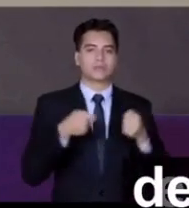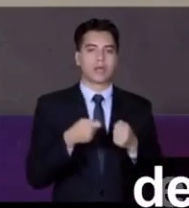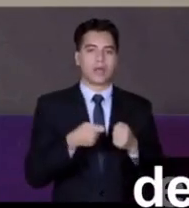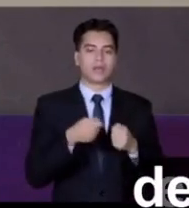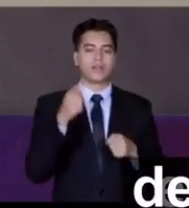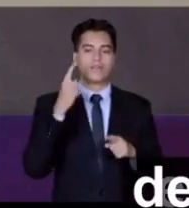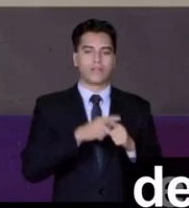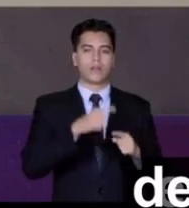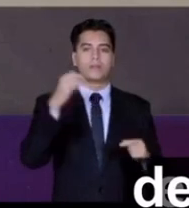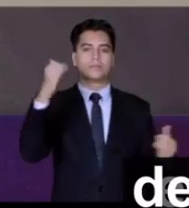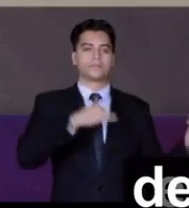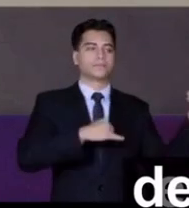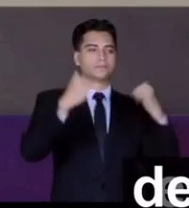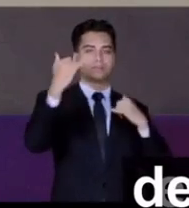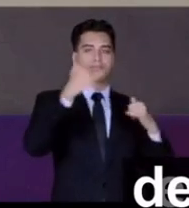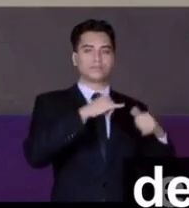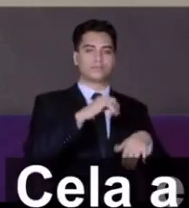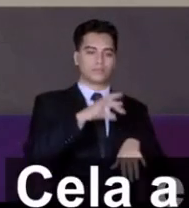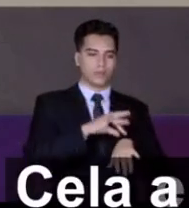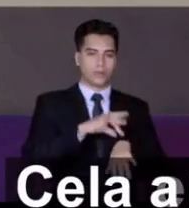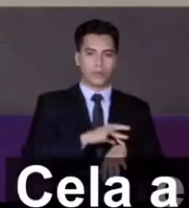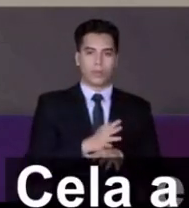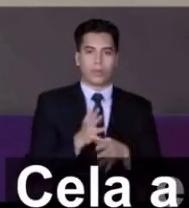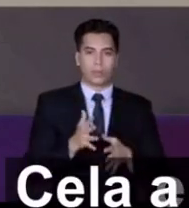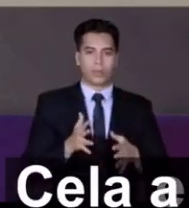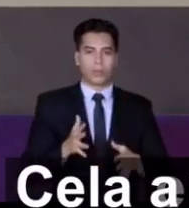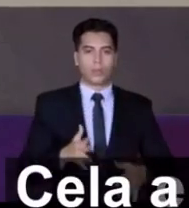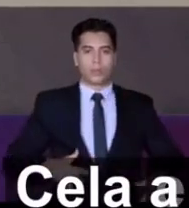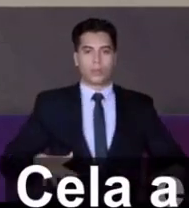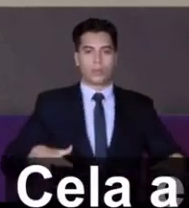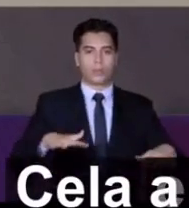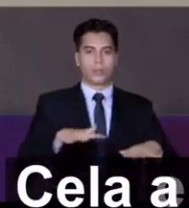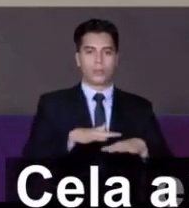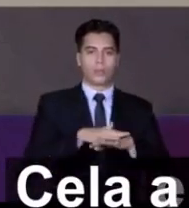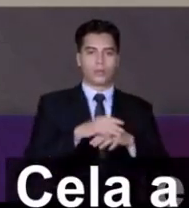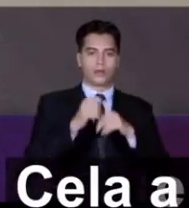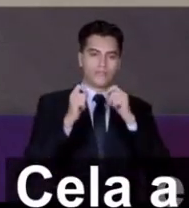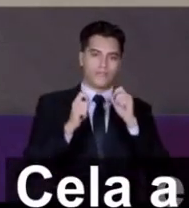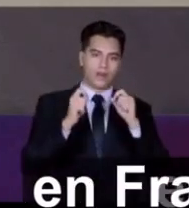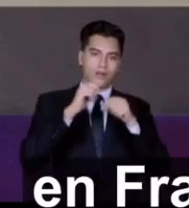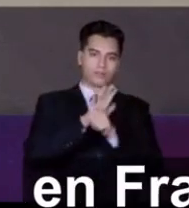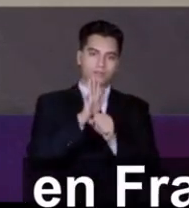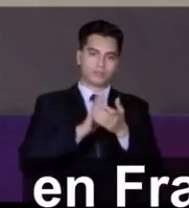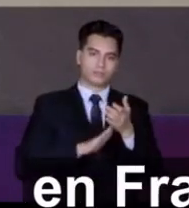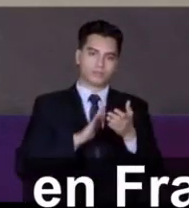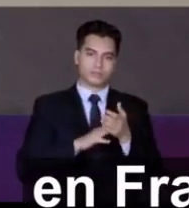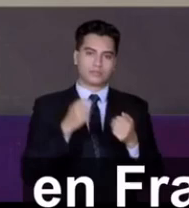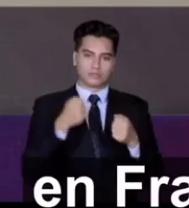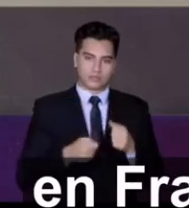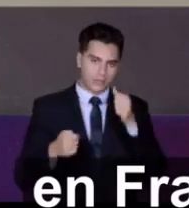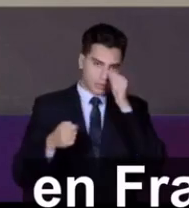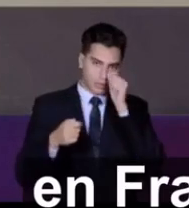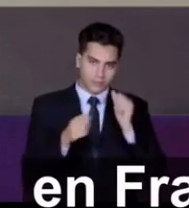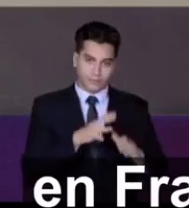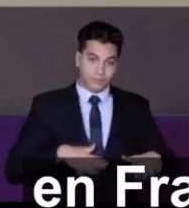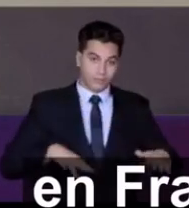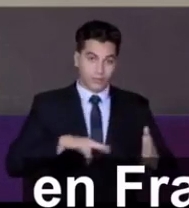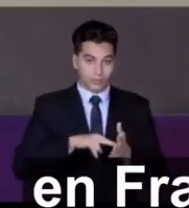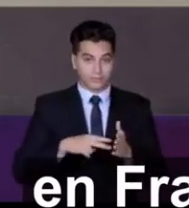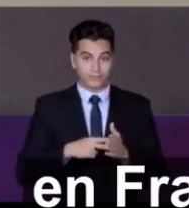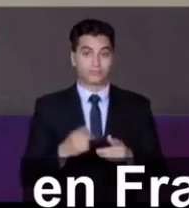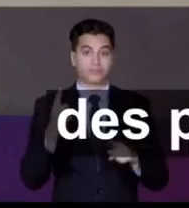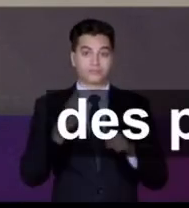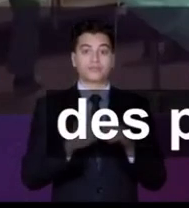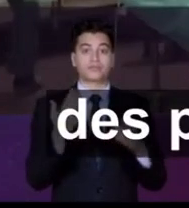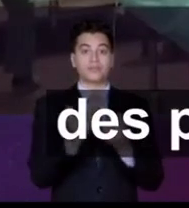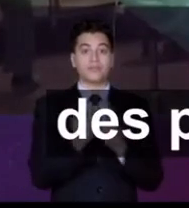من بلاد أخرى إنها تخش جوه الحدود وتنشر المرض جوه البلاد. سبب